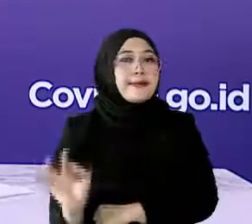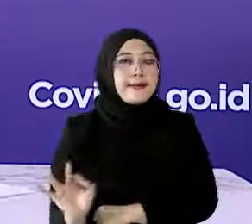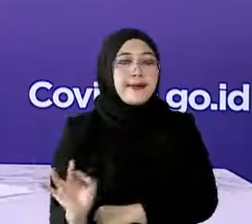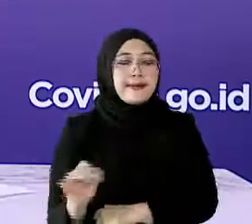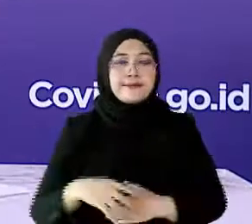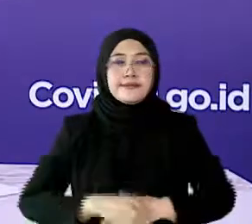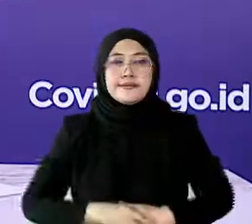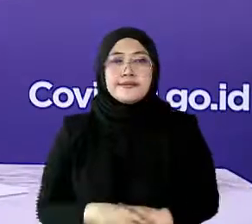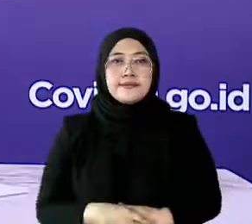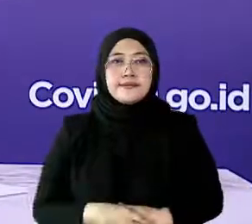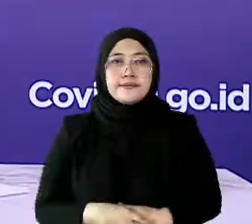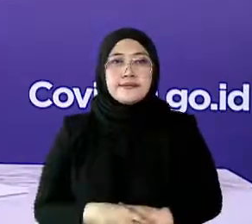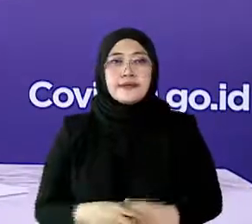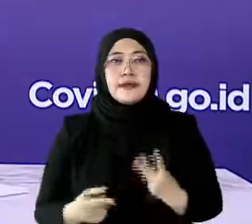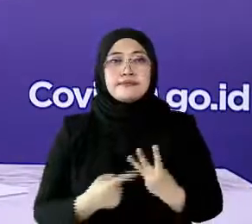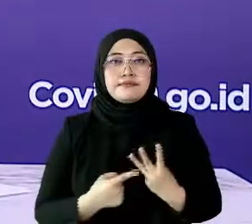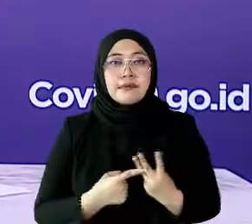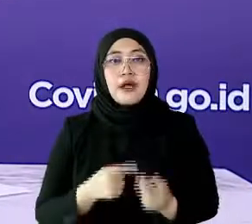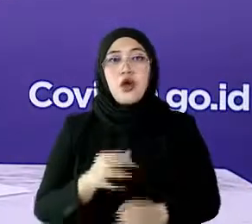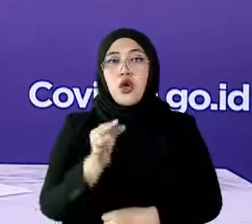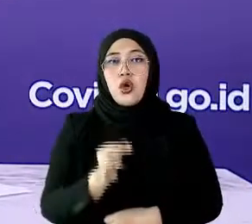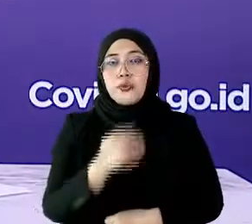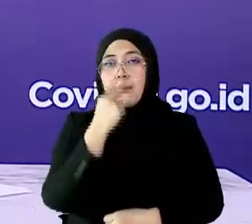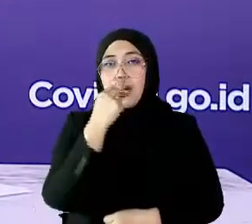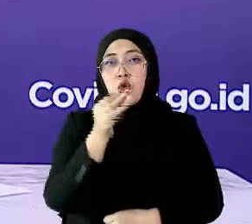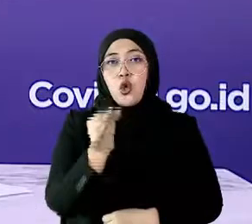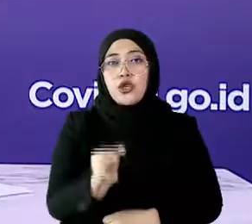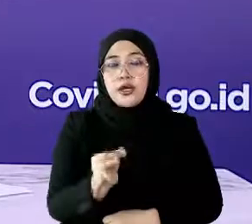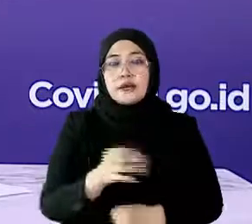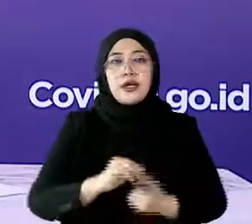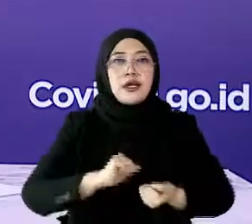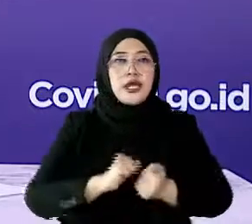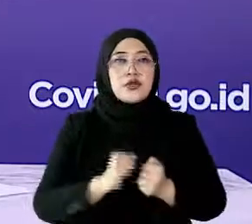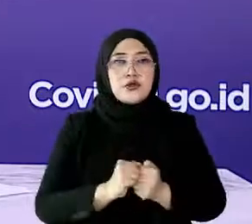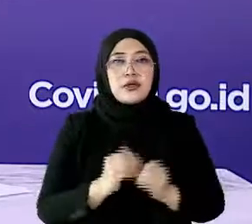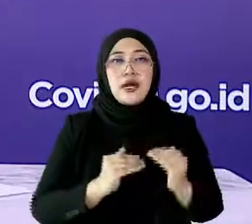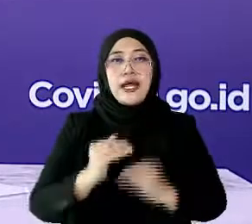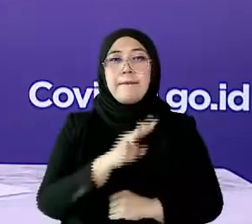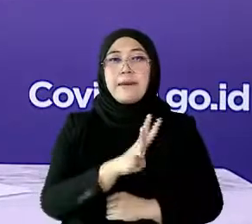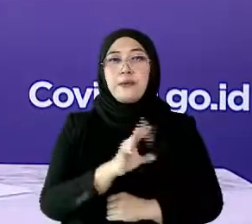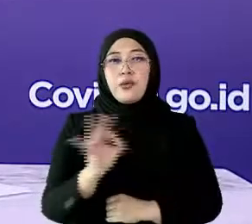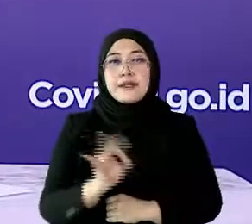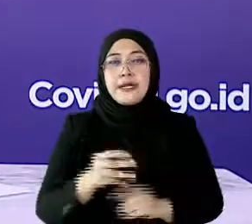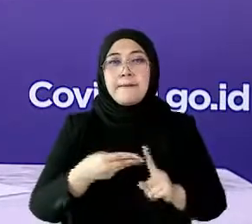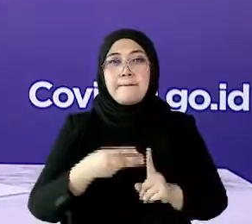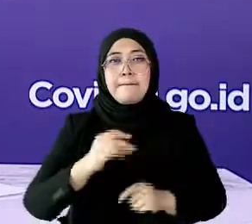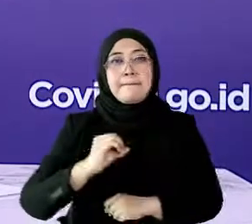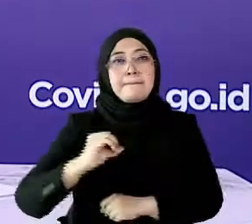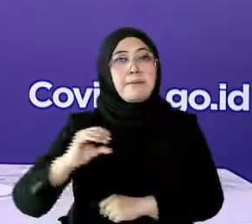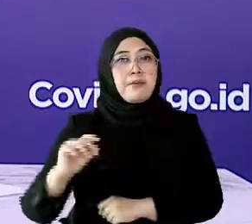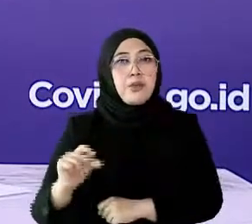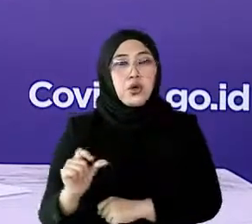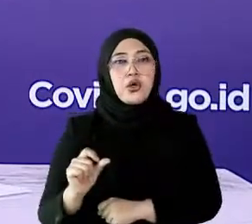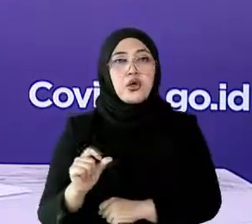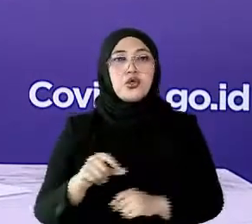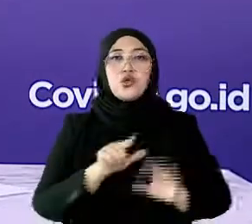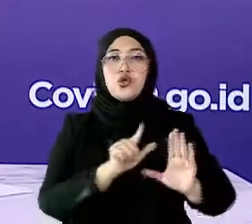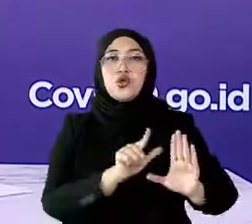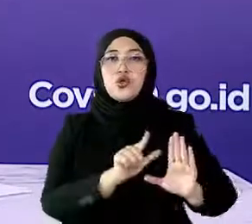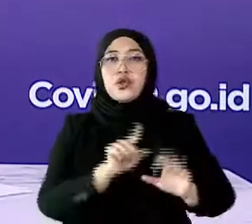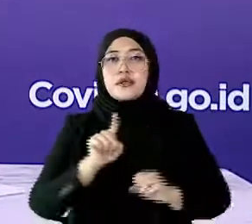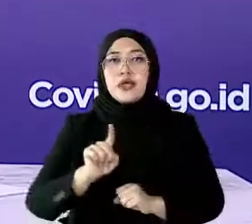yang ketiga adalah kota Bandung dengan kenaikan kasus 40% dan bornya mencapai